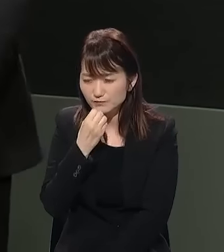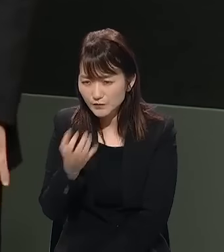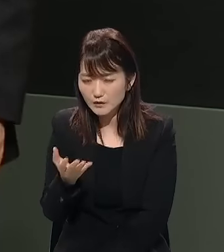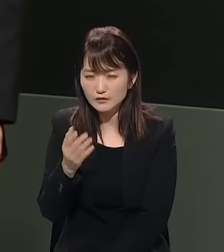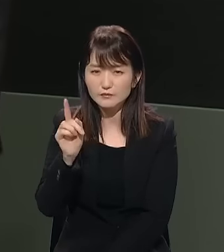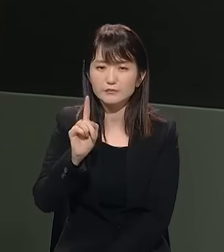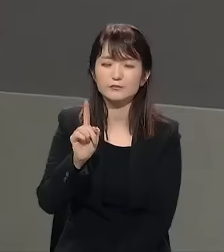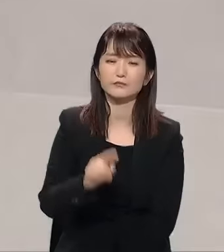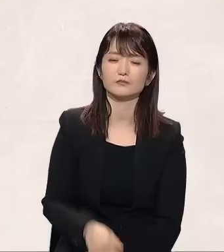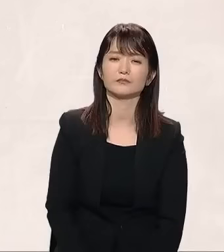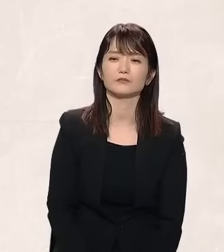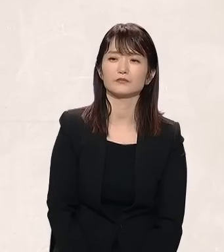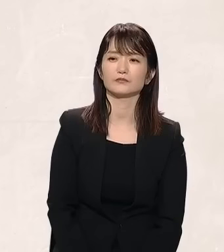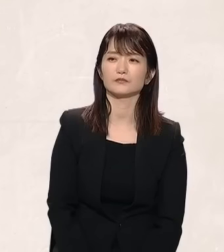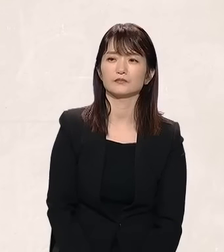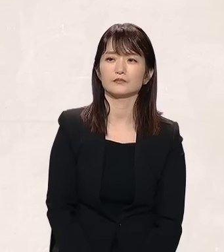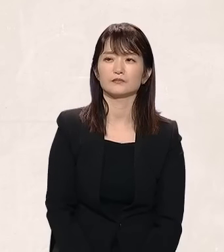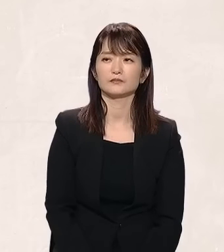들어보시죠.